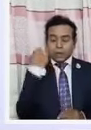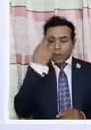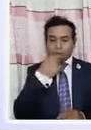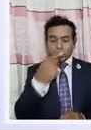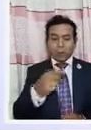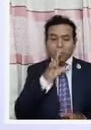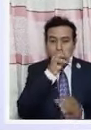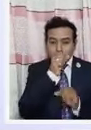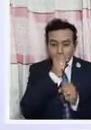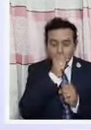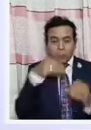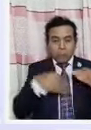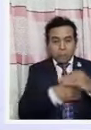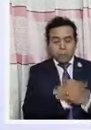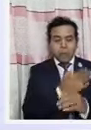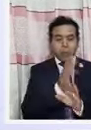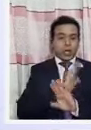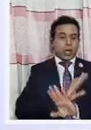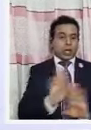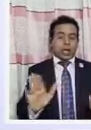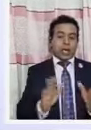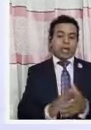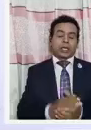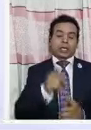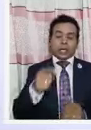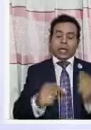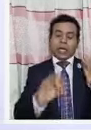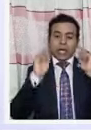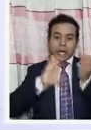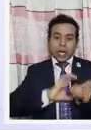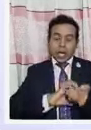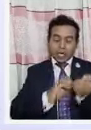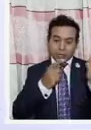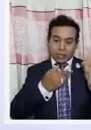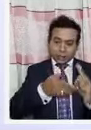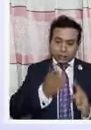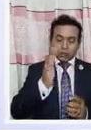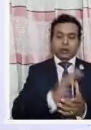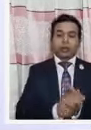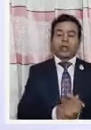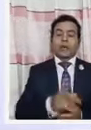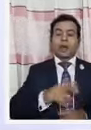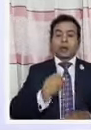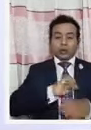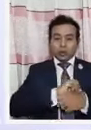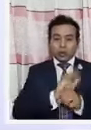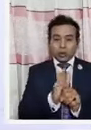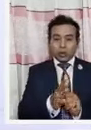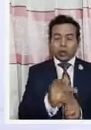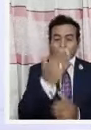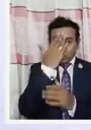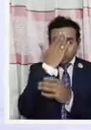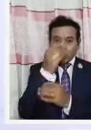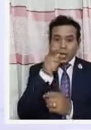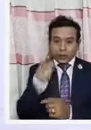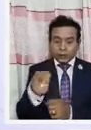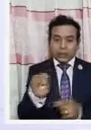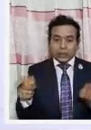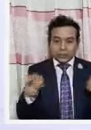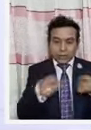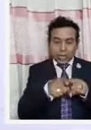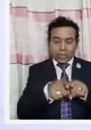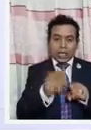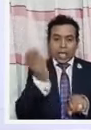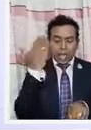এই লোক ঢুকিয়ে রাখবেন না। অবশ্যই যে কোনো লক্ষণ উপসর্গ হলে বা এরকম কোনো রোগীর কাছাকাছি